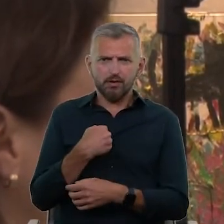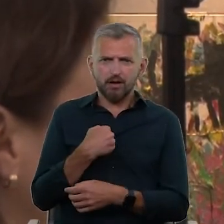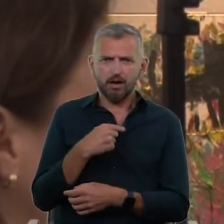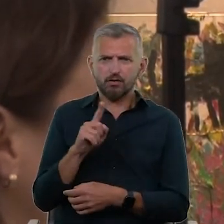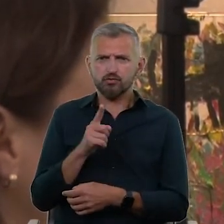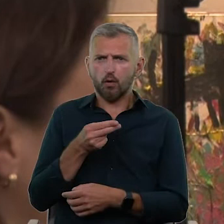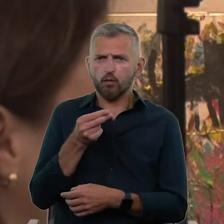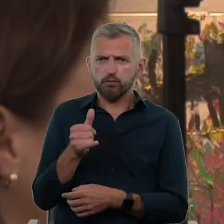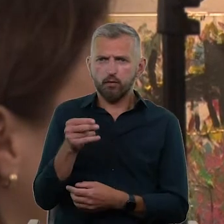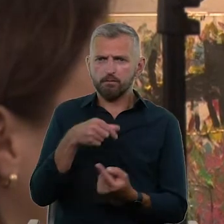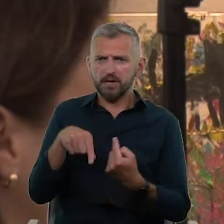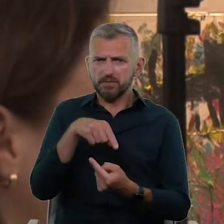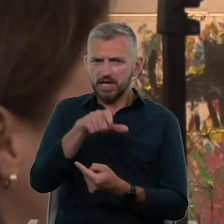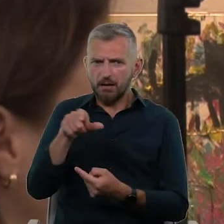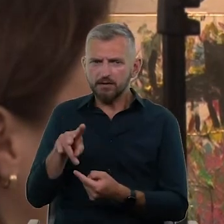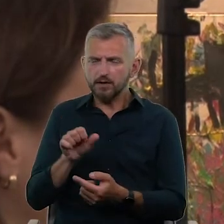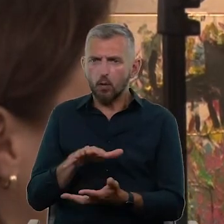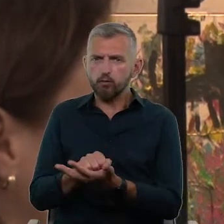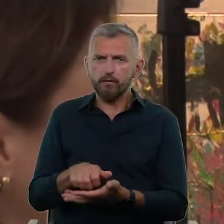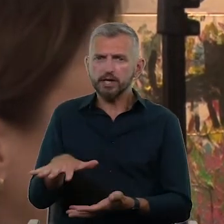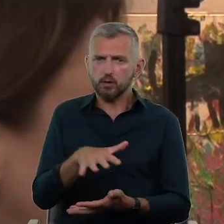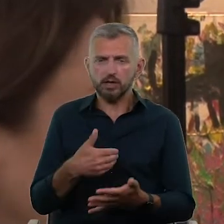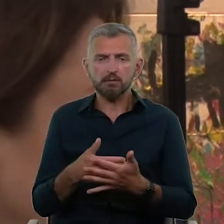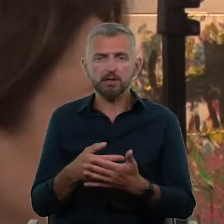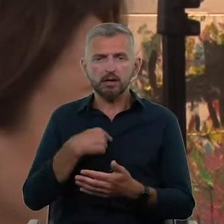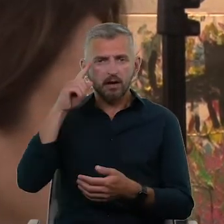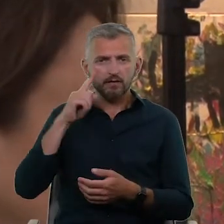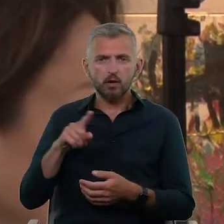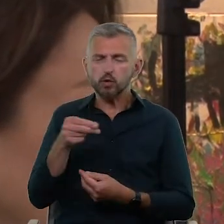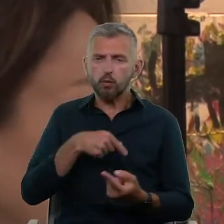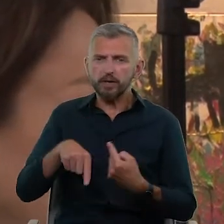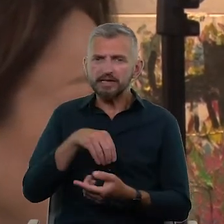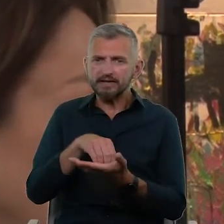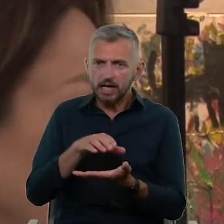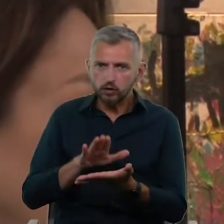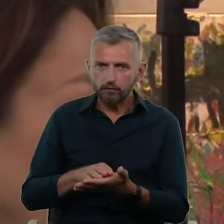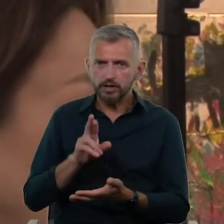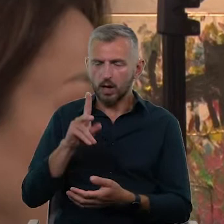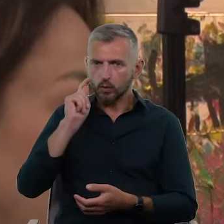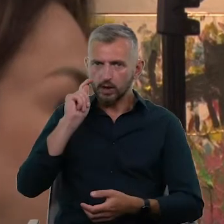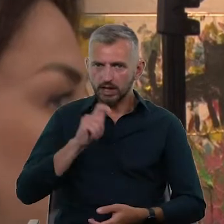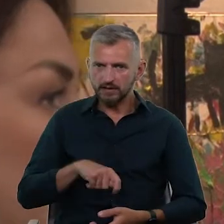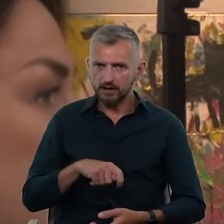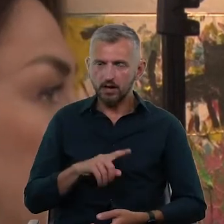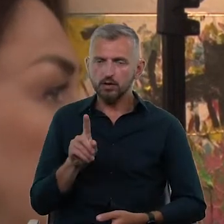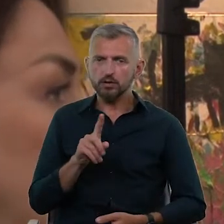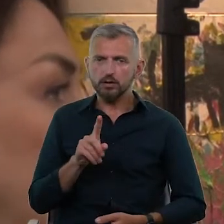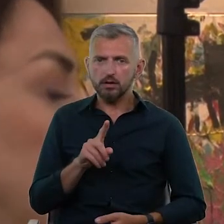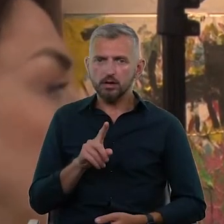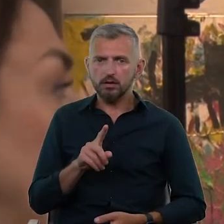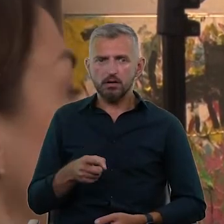купую в підприємців на окупованій території. Наприклад, я знаю, що бізнес зареєстрований як український, що в нього